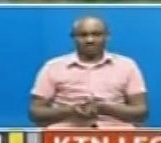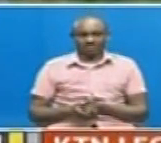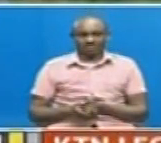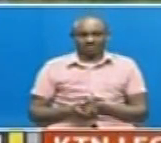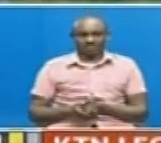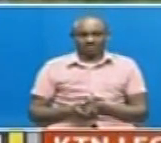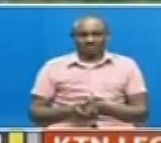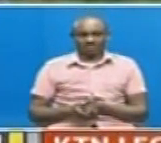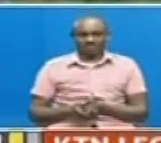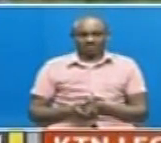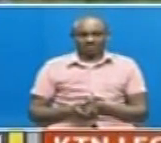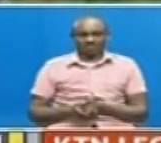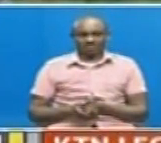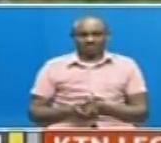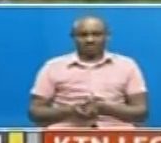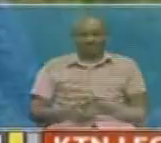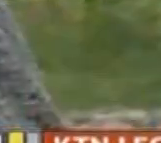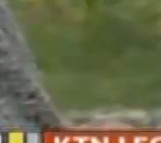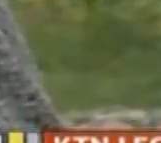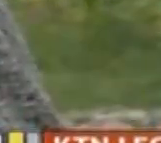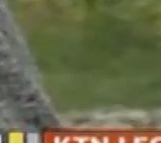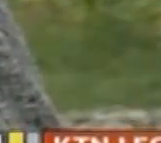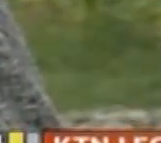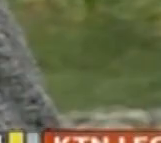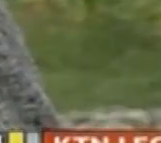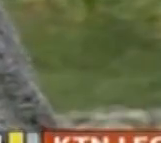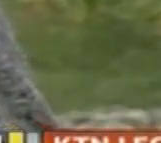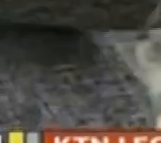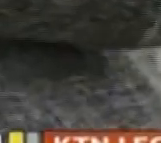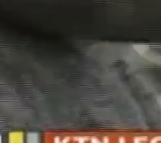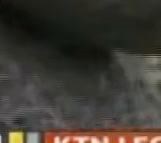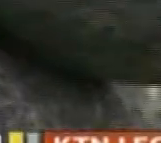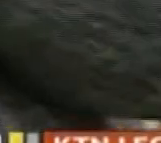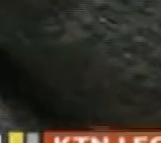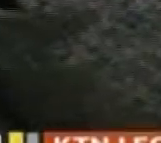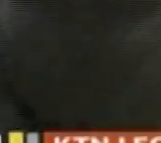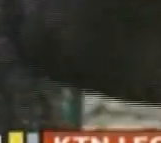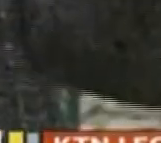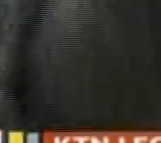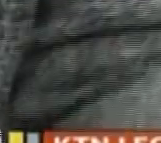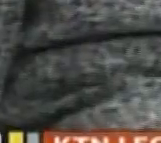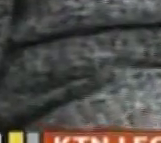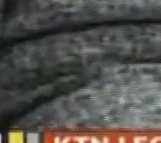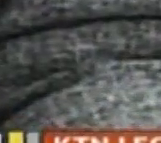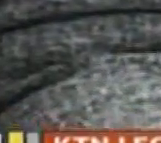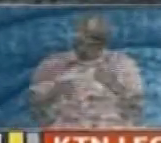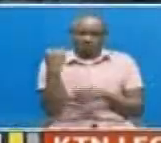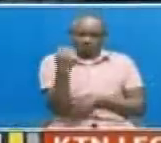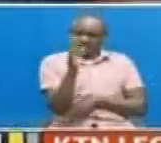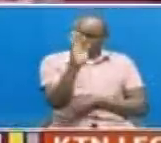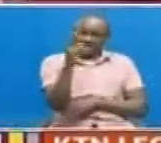the back. Then I released, I could not hear. Pakata anatujuza wanawe hawa